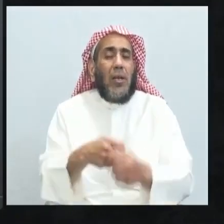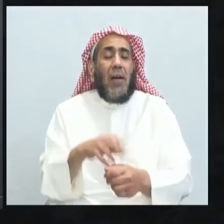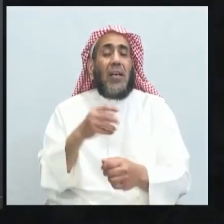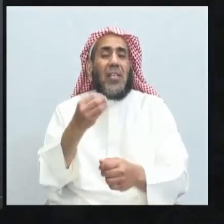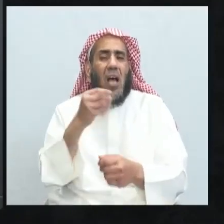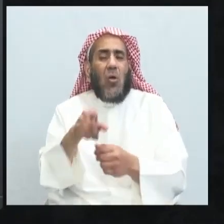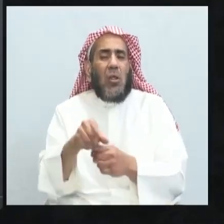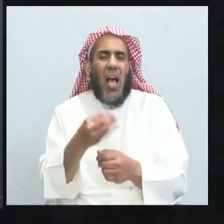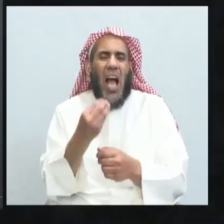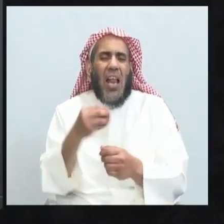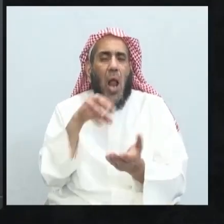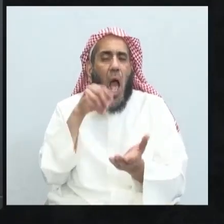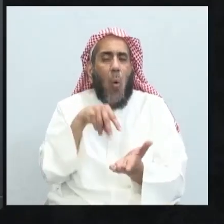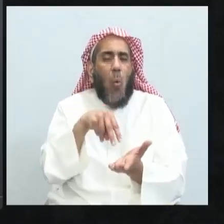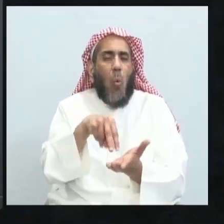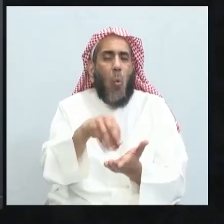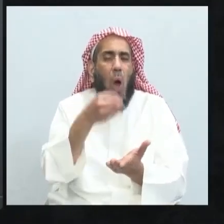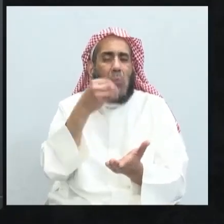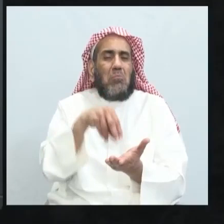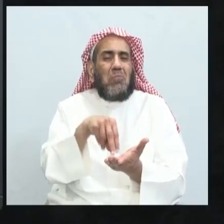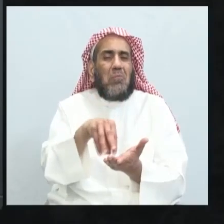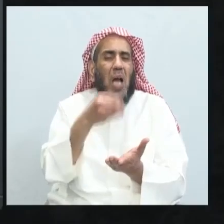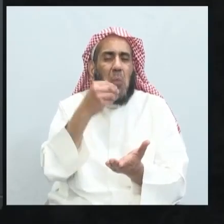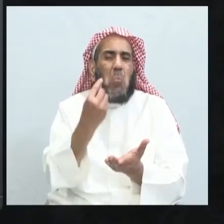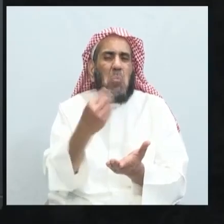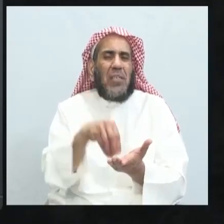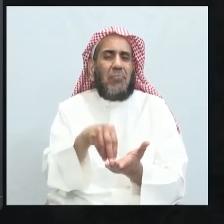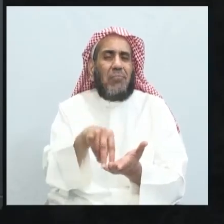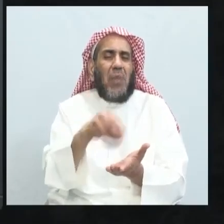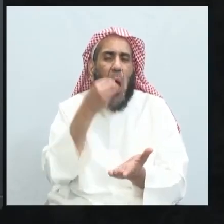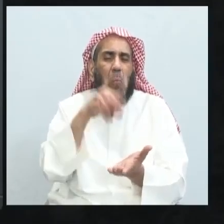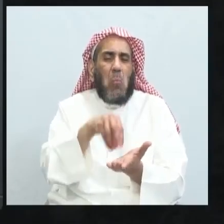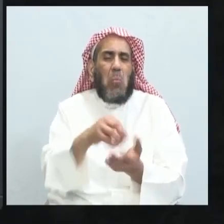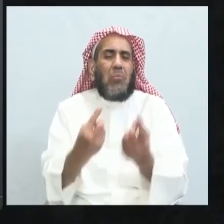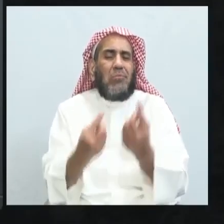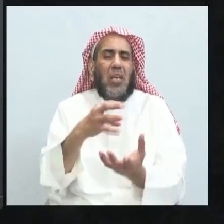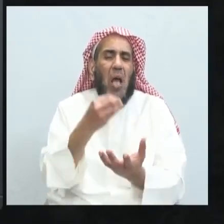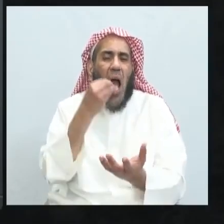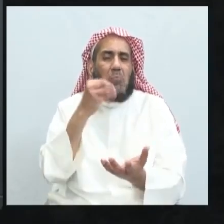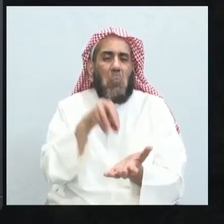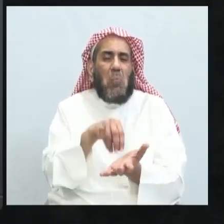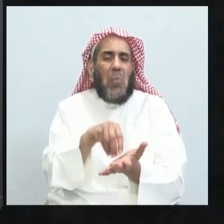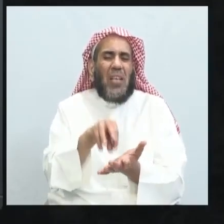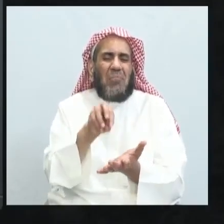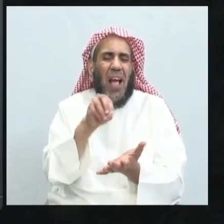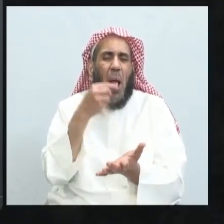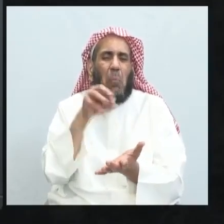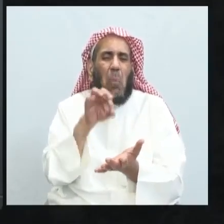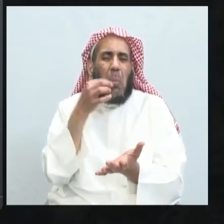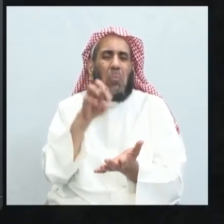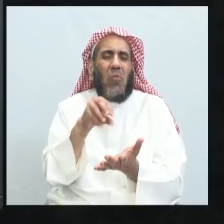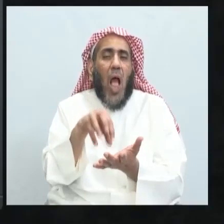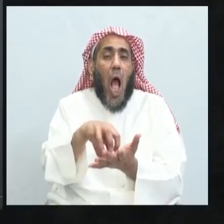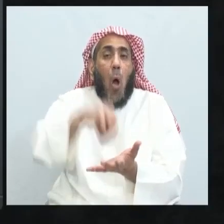فهي تاخذ قليلا مما مما تمر عليه من من الكلا او من الاعشاب تقضم قضم مع ان في طرف الاسنان